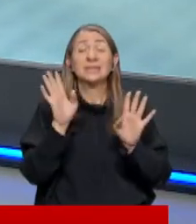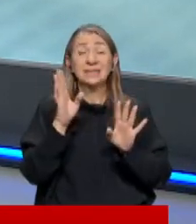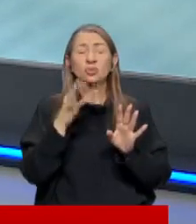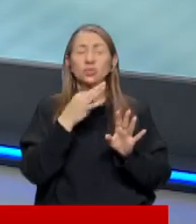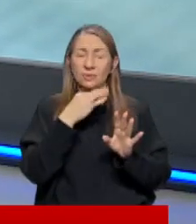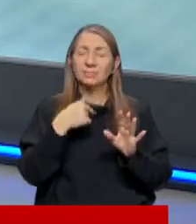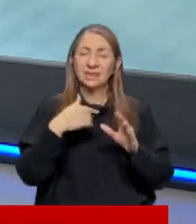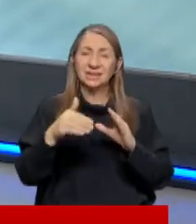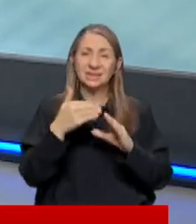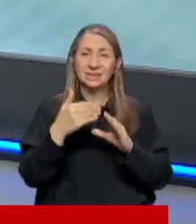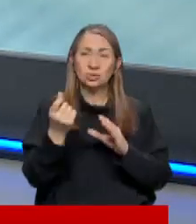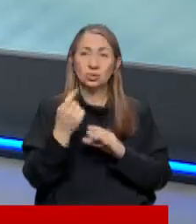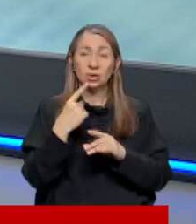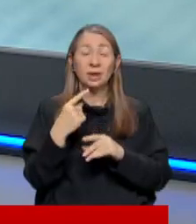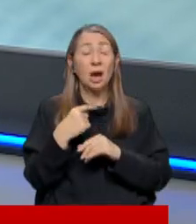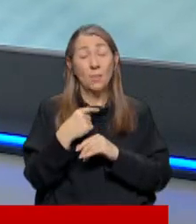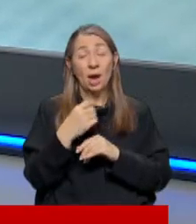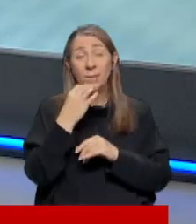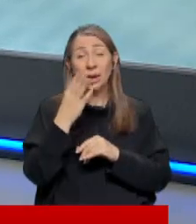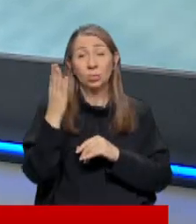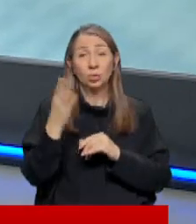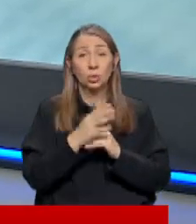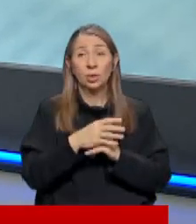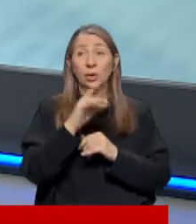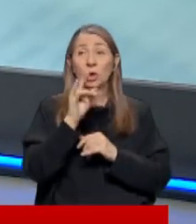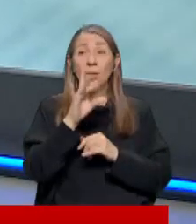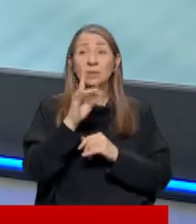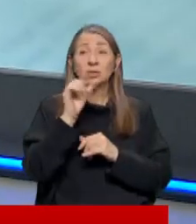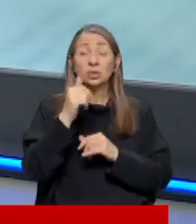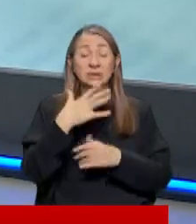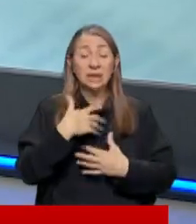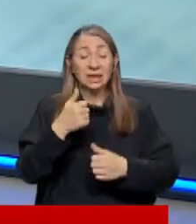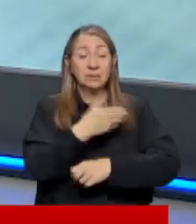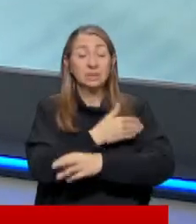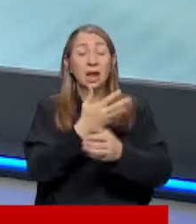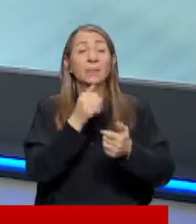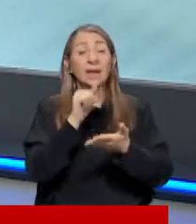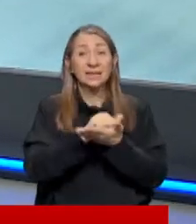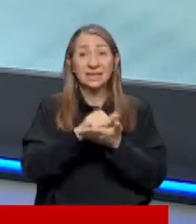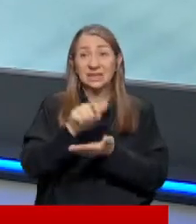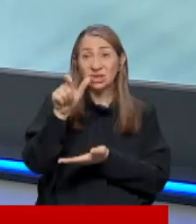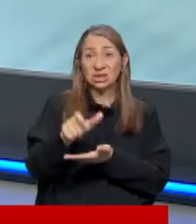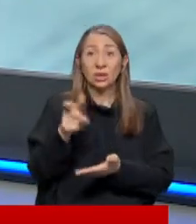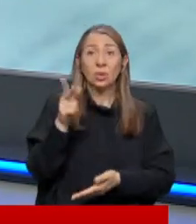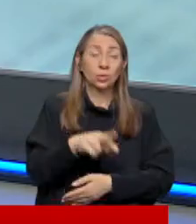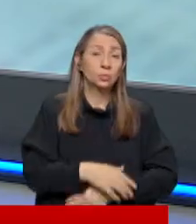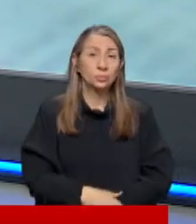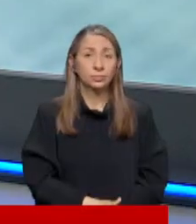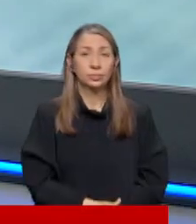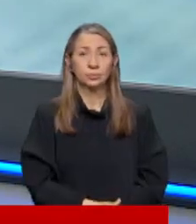Lütfen bize yazın gönderin Ama haber bu 15 gün sağlık hizmeti alamayan gazeteci hayatını